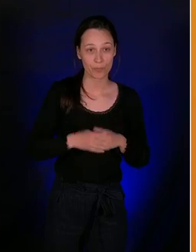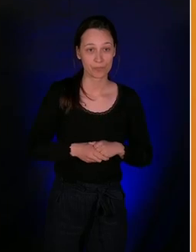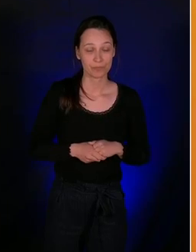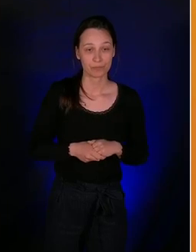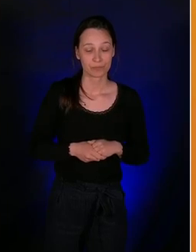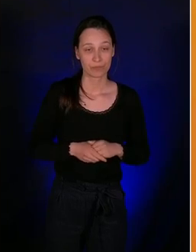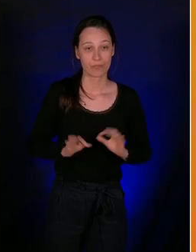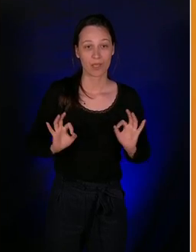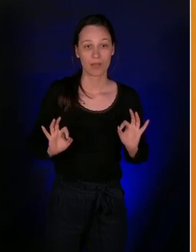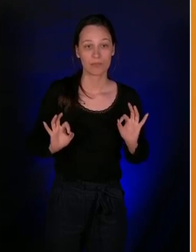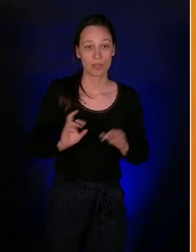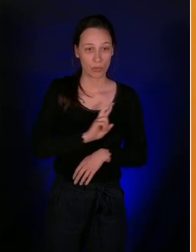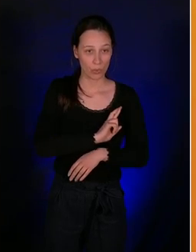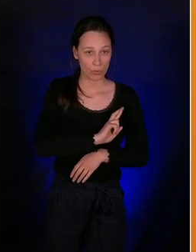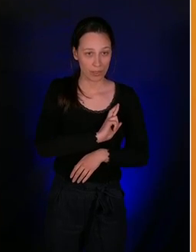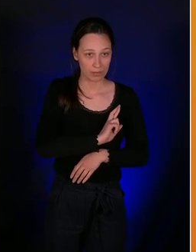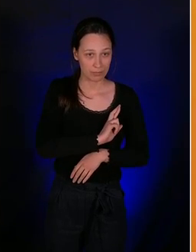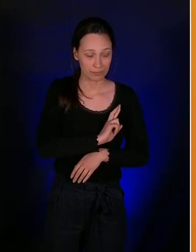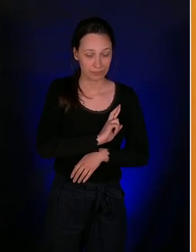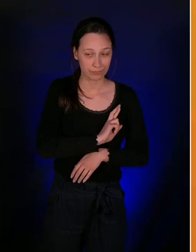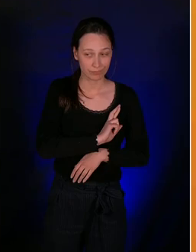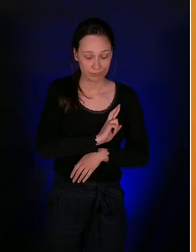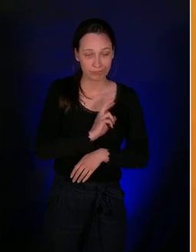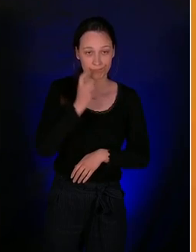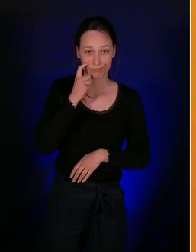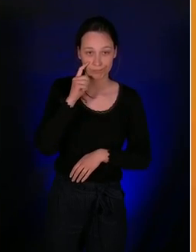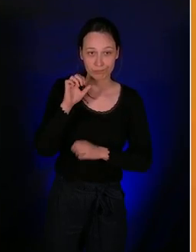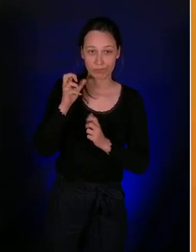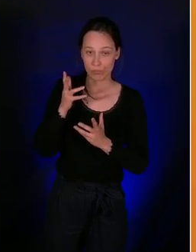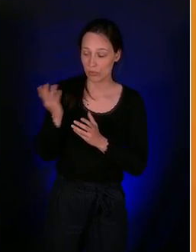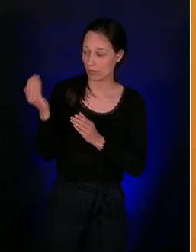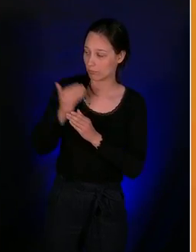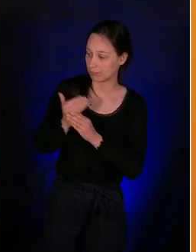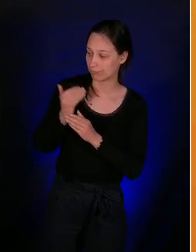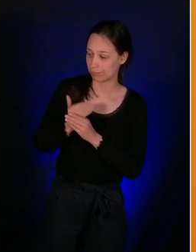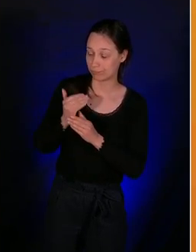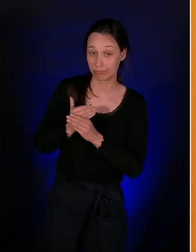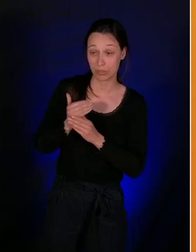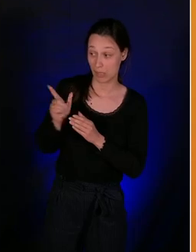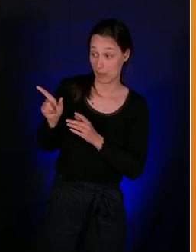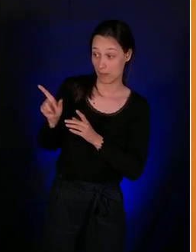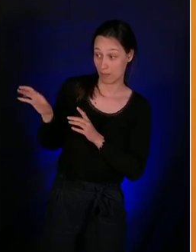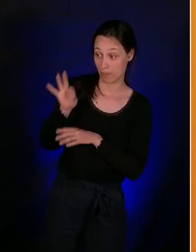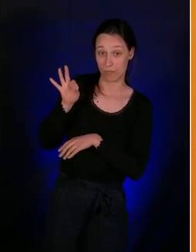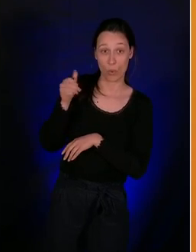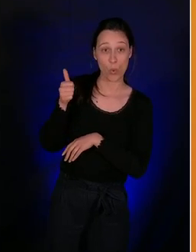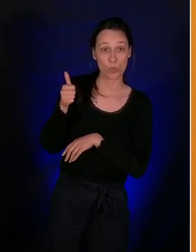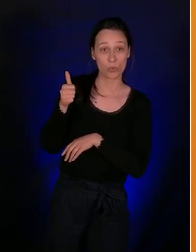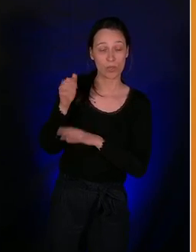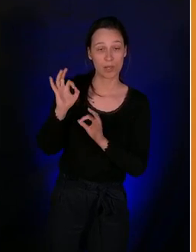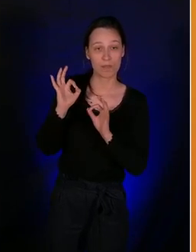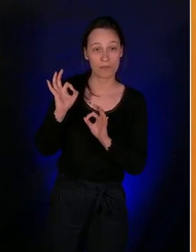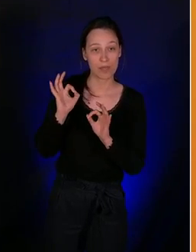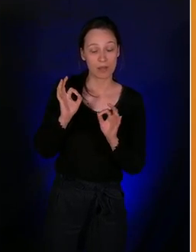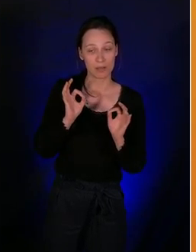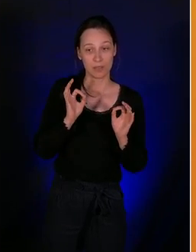un certain nombre d'interventions ce matin, dont une sur les régimes spéciaux. C'est en effet, je pense, nous